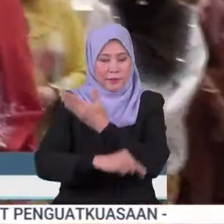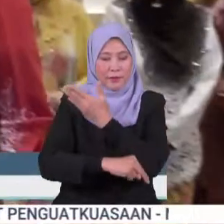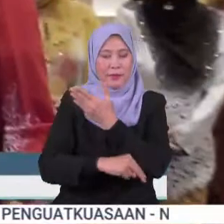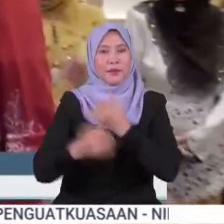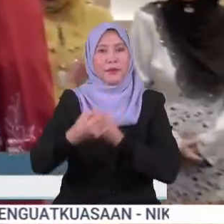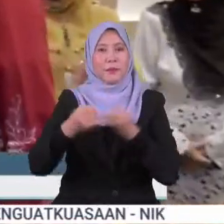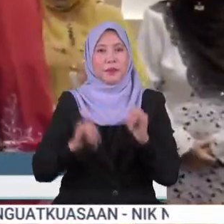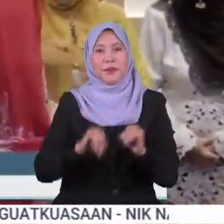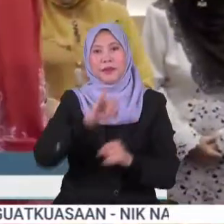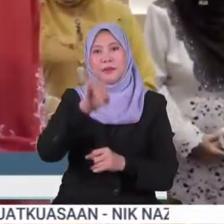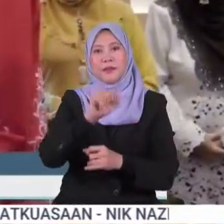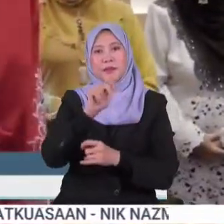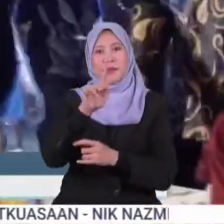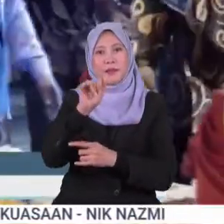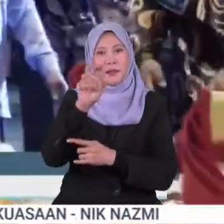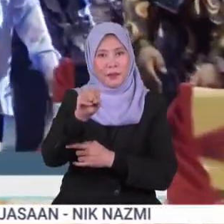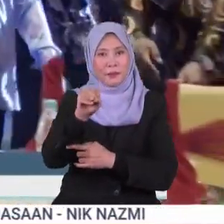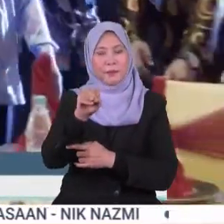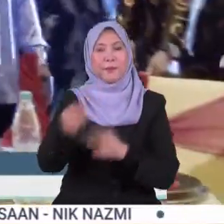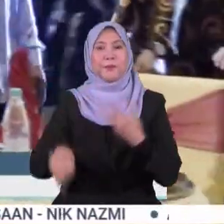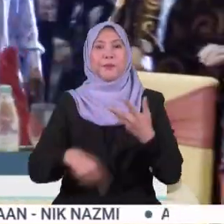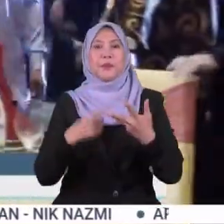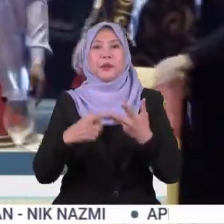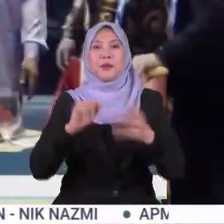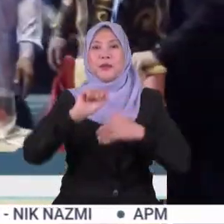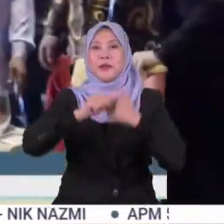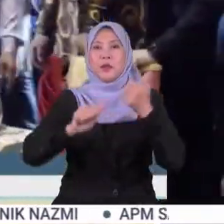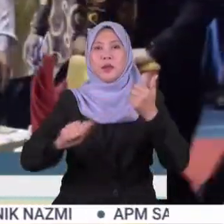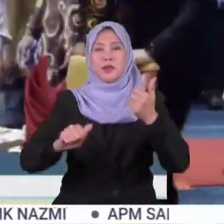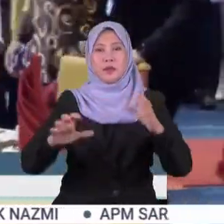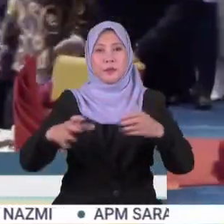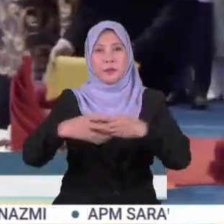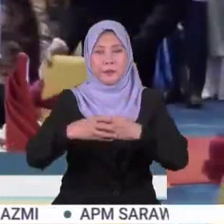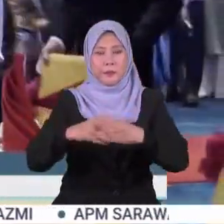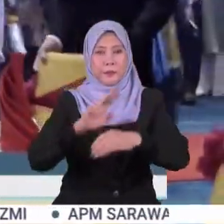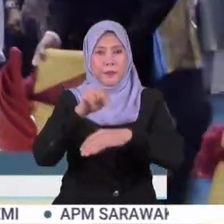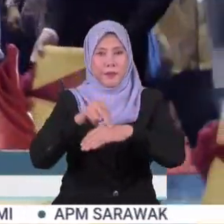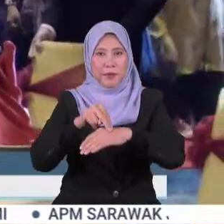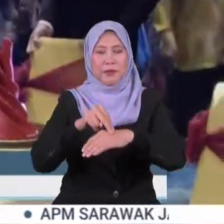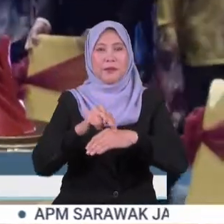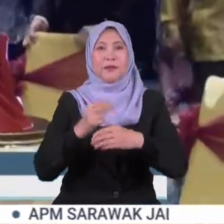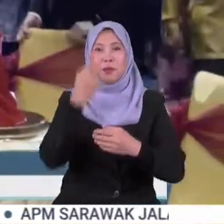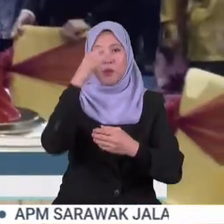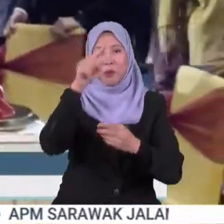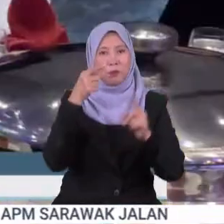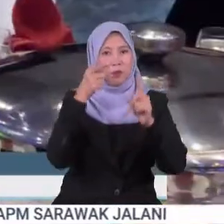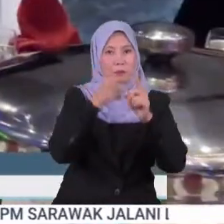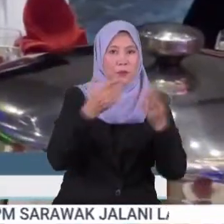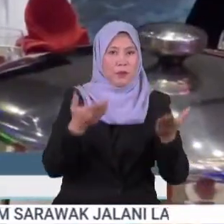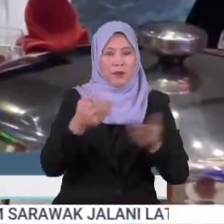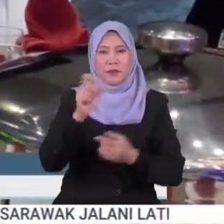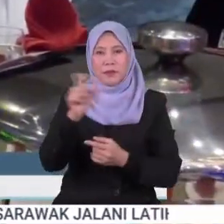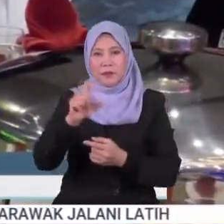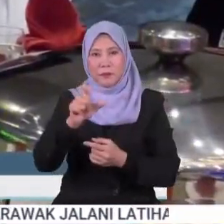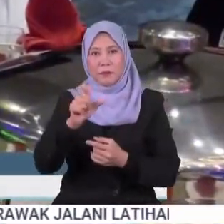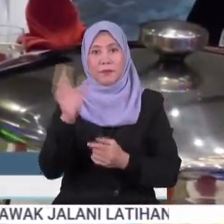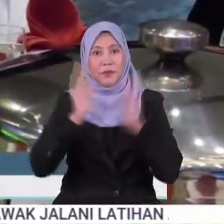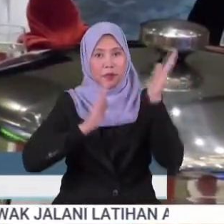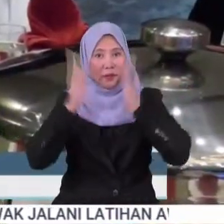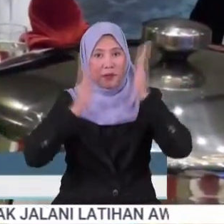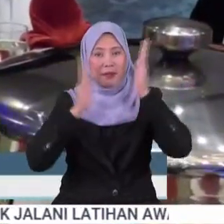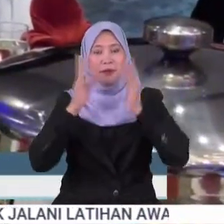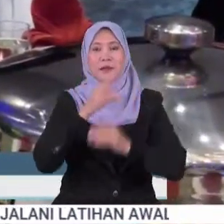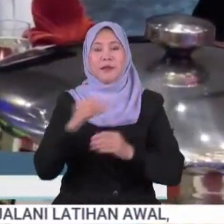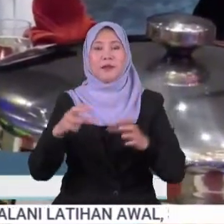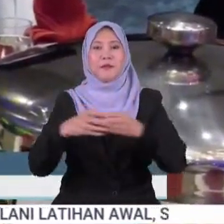Jabatan Kemajuan Islam Malaysia JAKIM, Jawatan Kuasa Muzakarah Majlis Kebangsaan bagi hal ehwal Agama Islam Malaysia